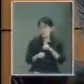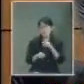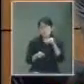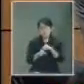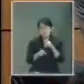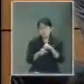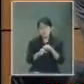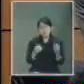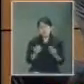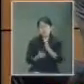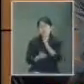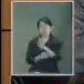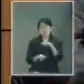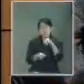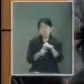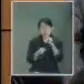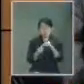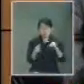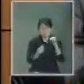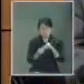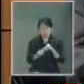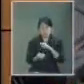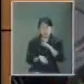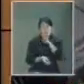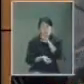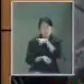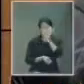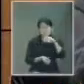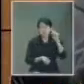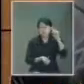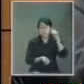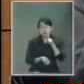ามคุณนลิศราดูก็จะรู้จัก